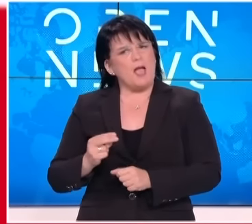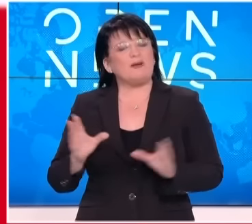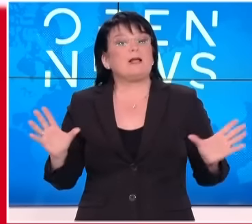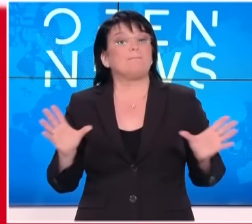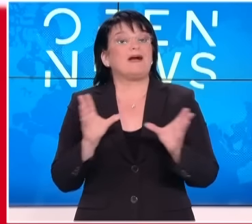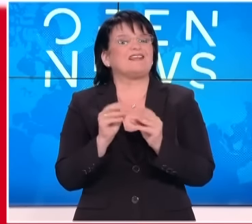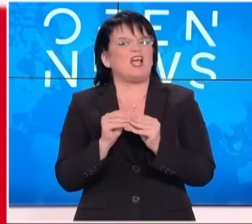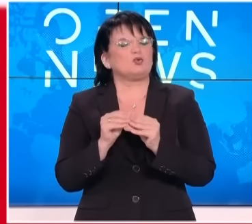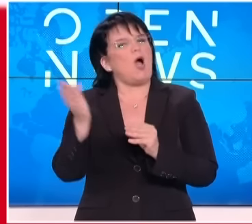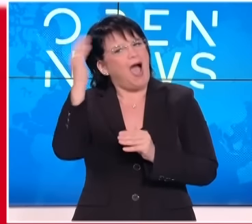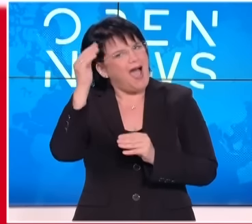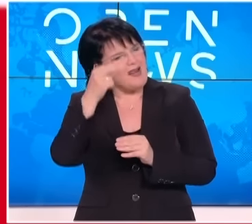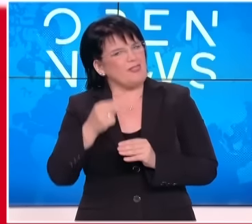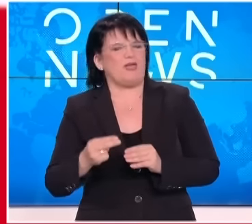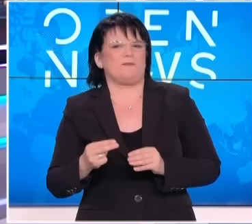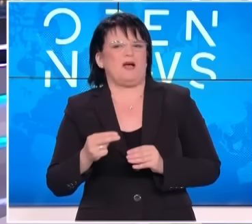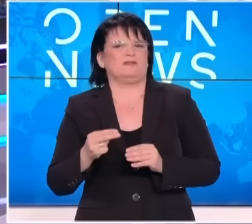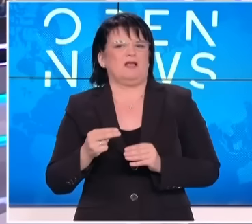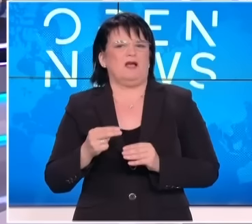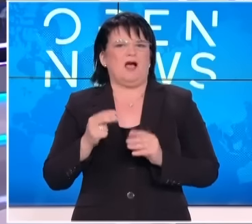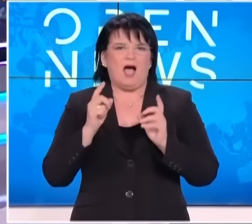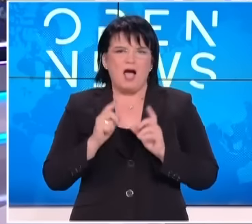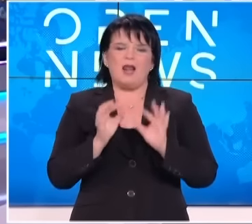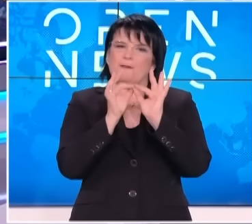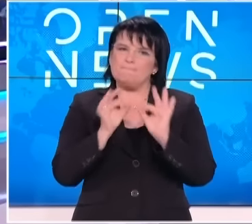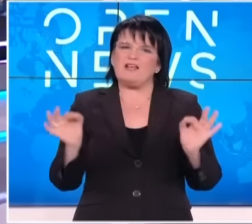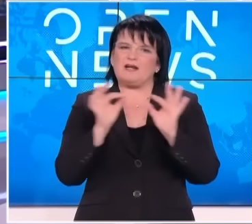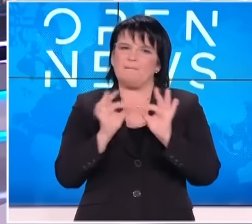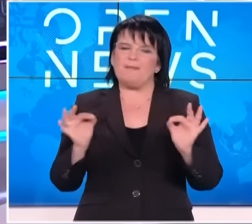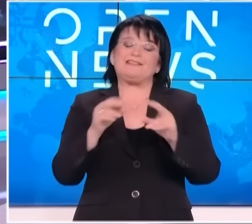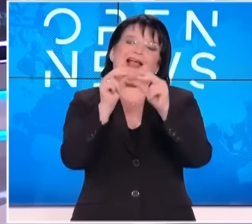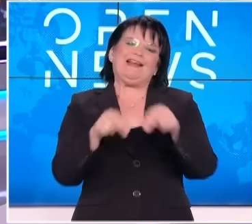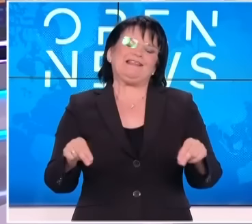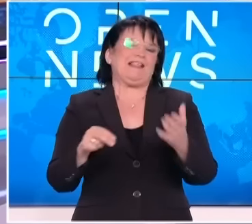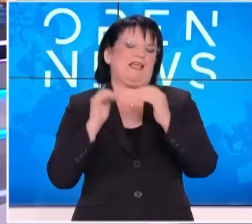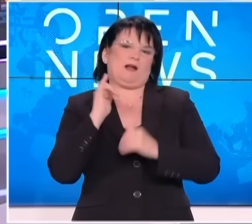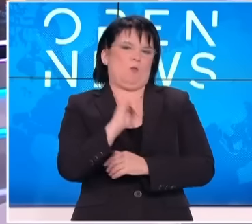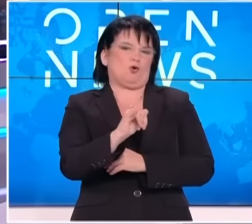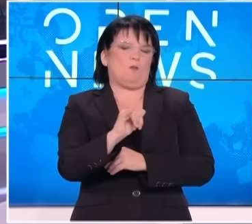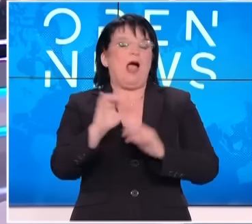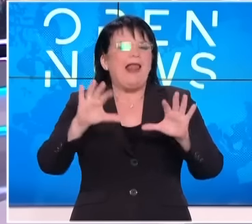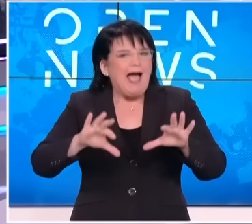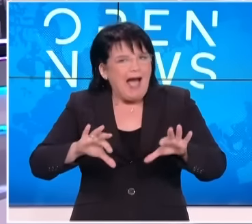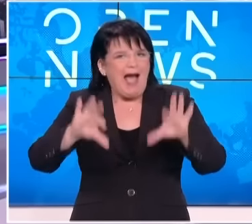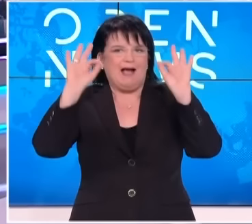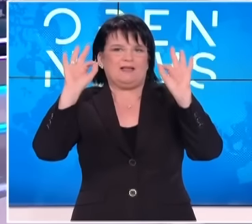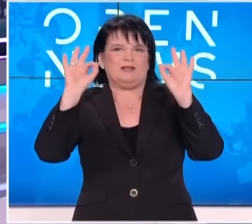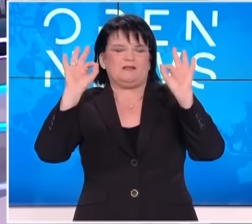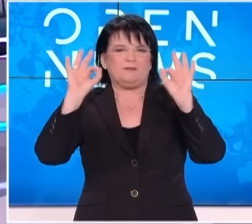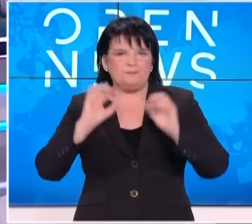πάνε πακέτο γι αυτό σας είπα δεν λύνεται μόνο με τέτοια μέτρα αλλά τουλάχιστον α γίνει μια αρχή λοιπόν ναι πρέπει όχι το ζήτημα της